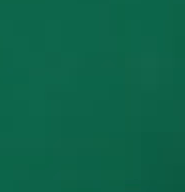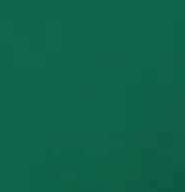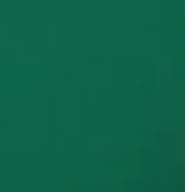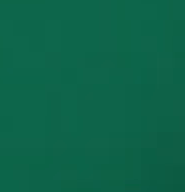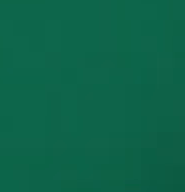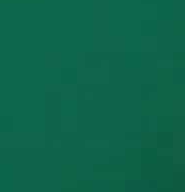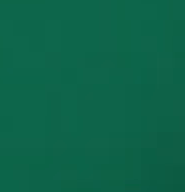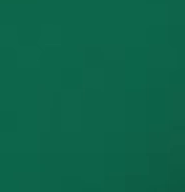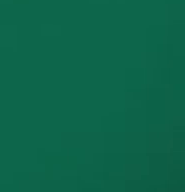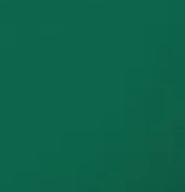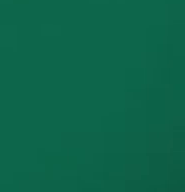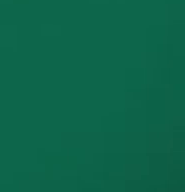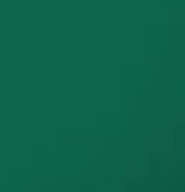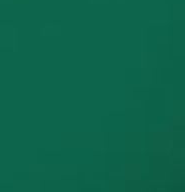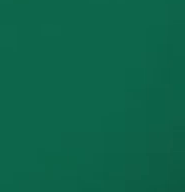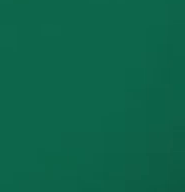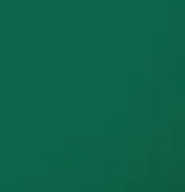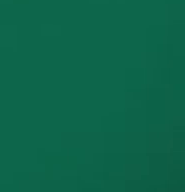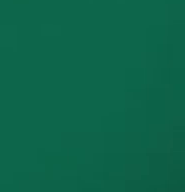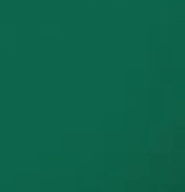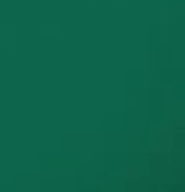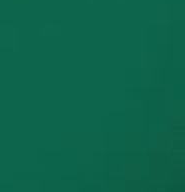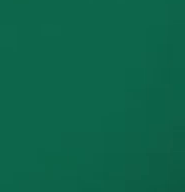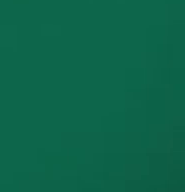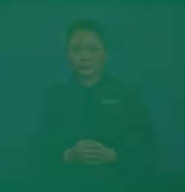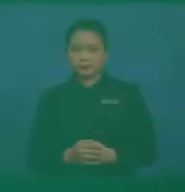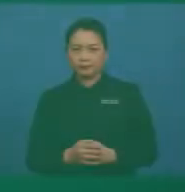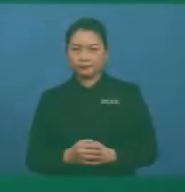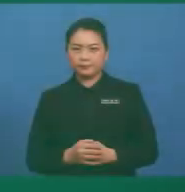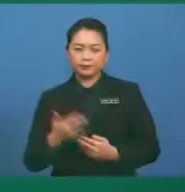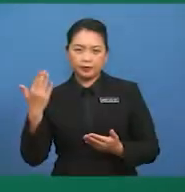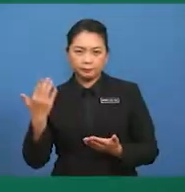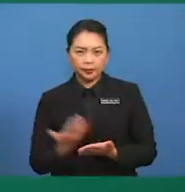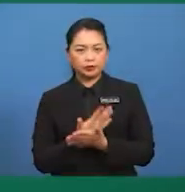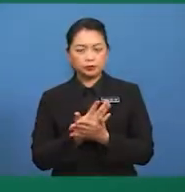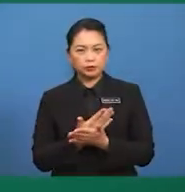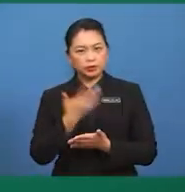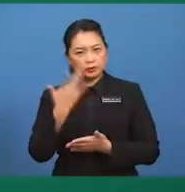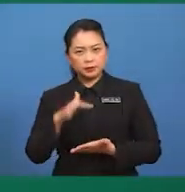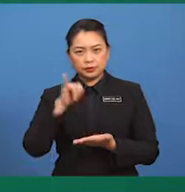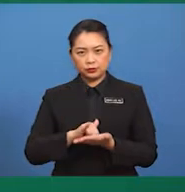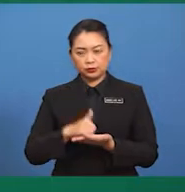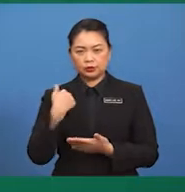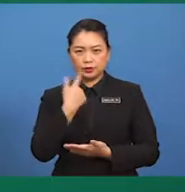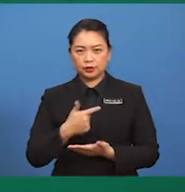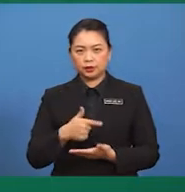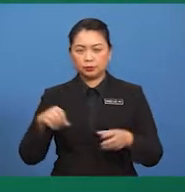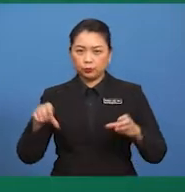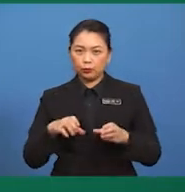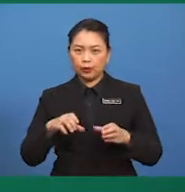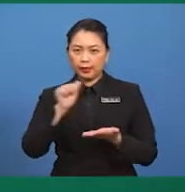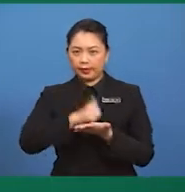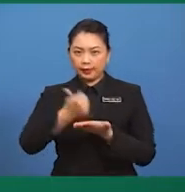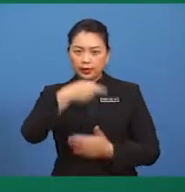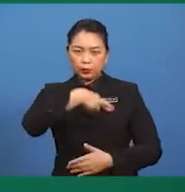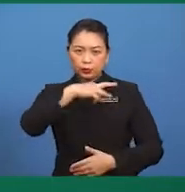RM600, peruntukan hutang ragu kredit RM3100. Barulah selepas itu kita sediakan